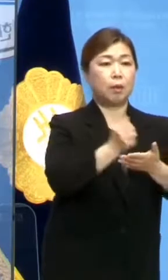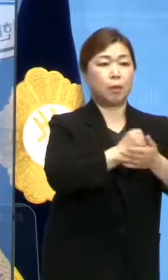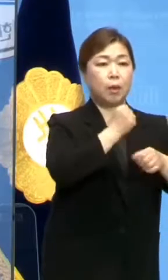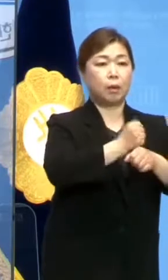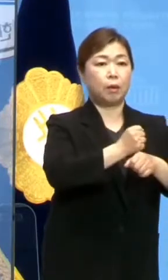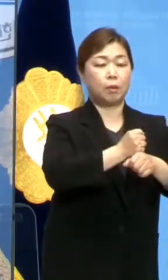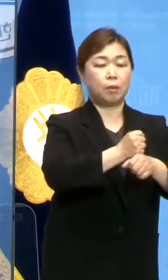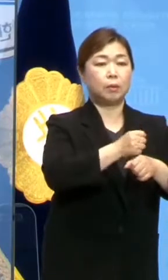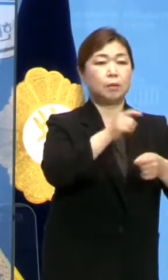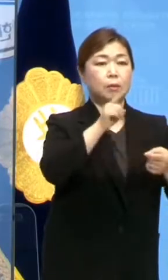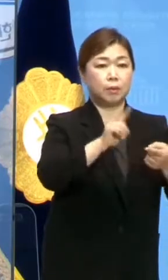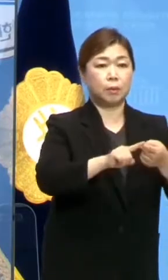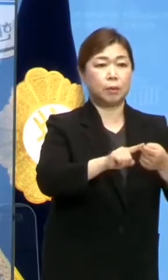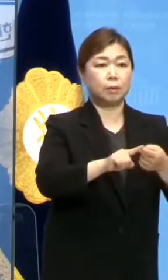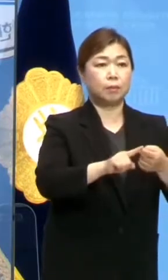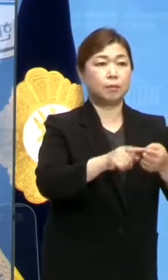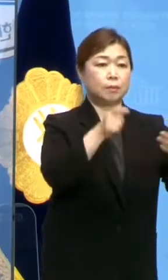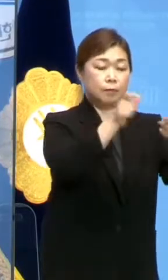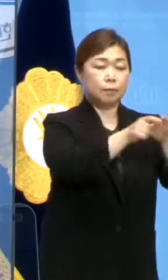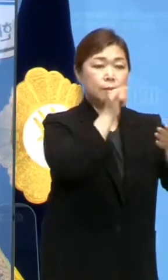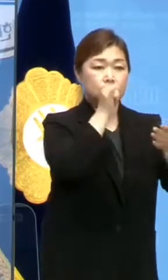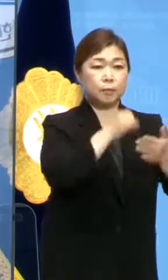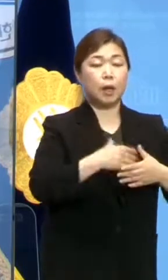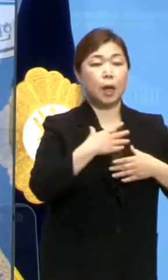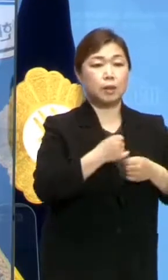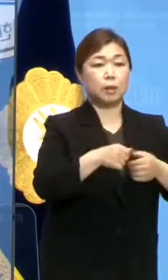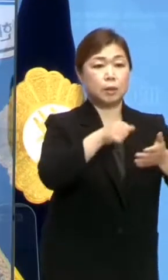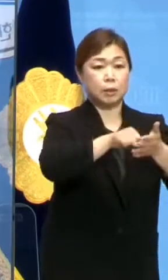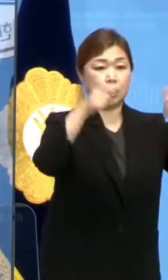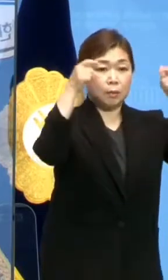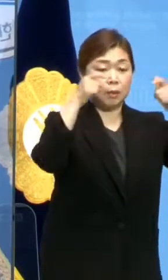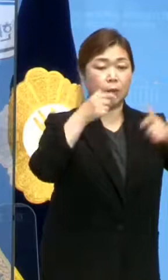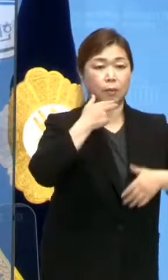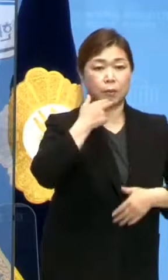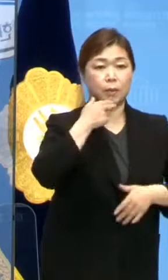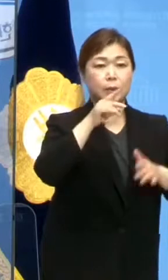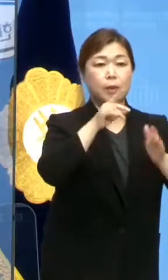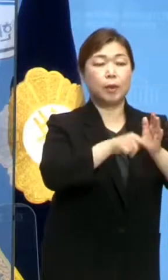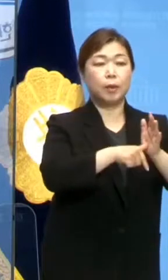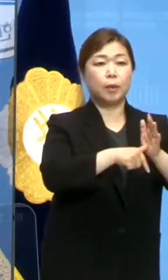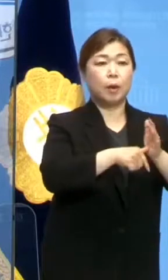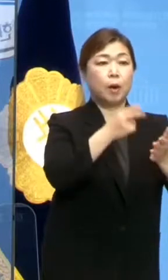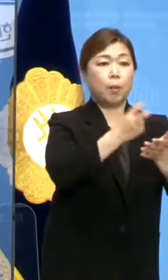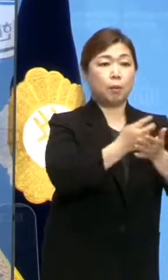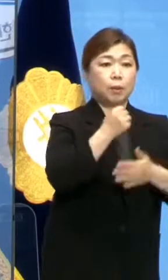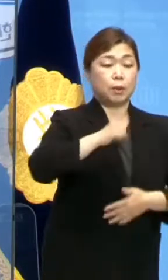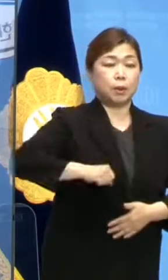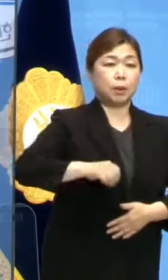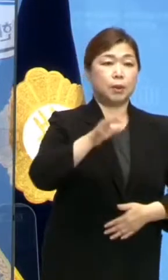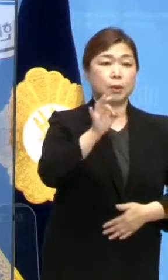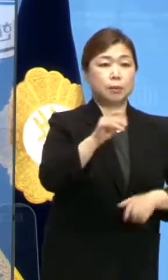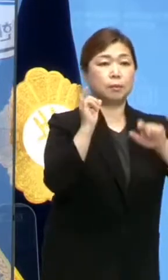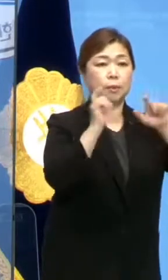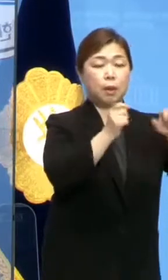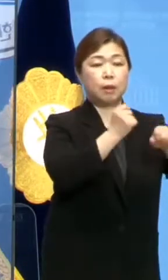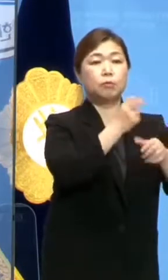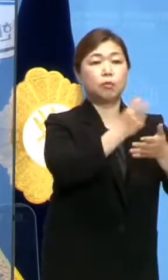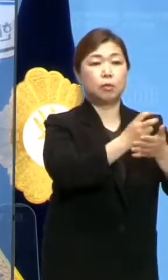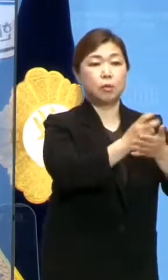하고자 했습니다 안전장비를 착용하지 않을 경우 범칙금을 부과하는